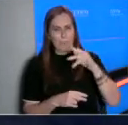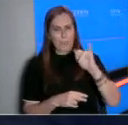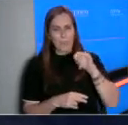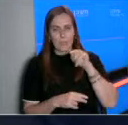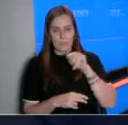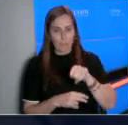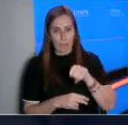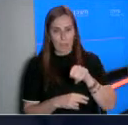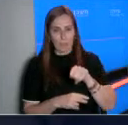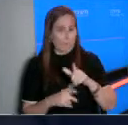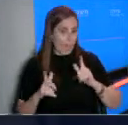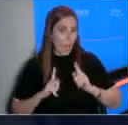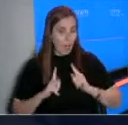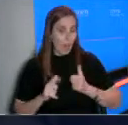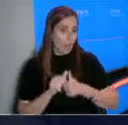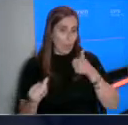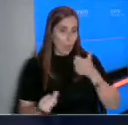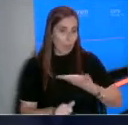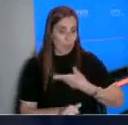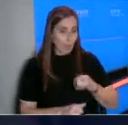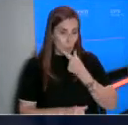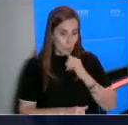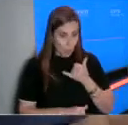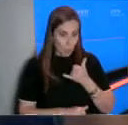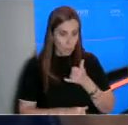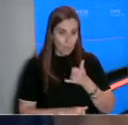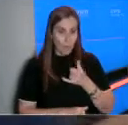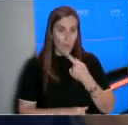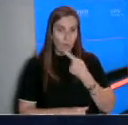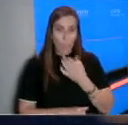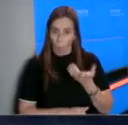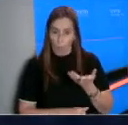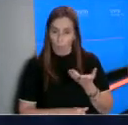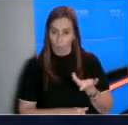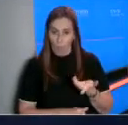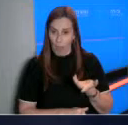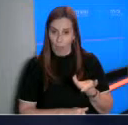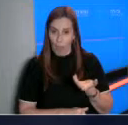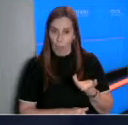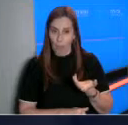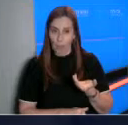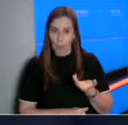ואת מחכה בתור לקבל את התרופה, וההודעה אלייך היא?